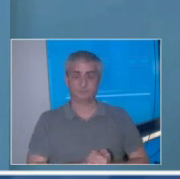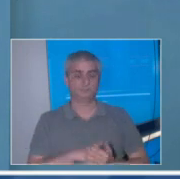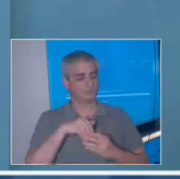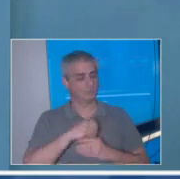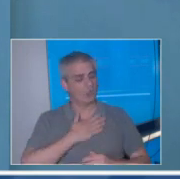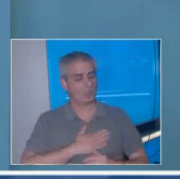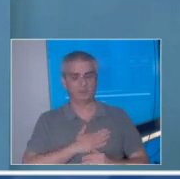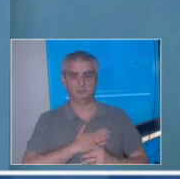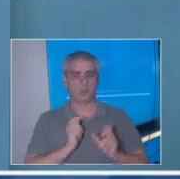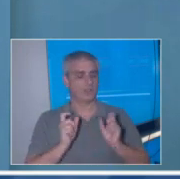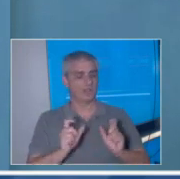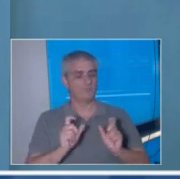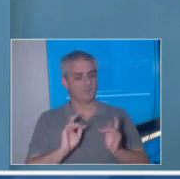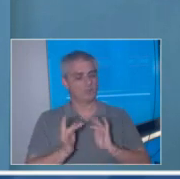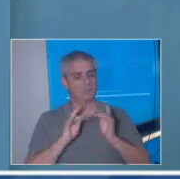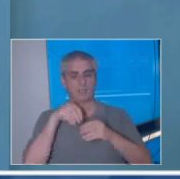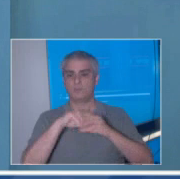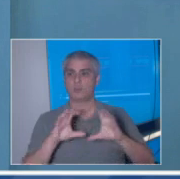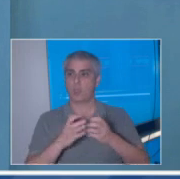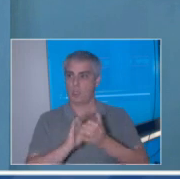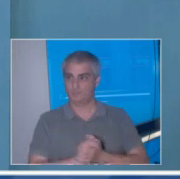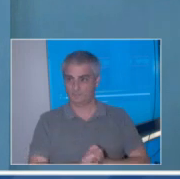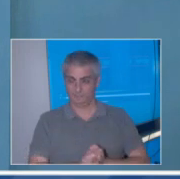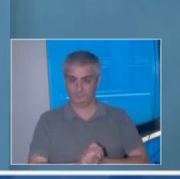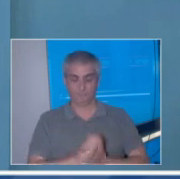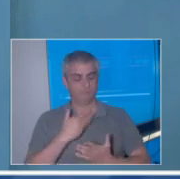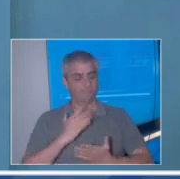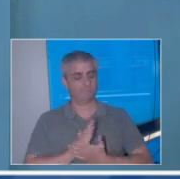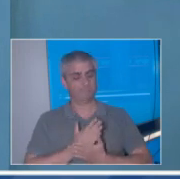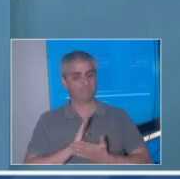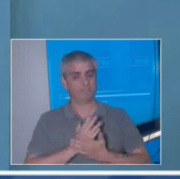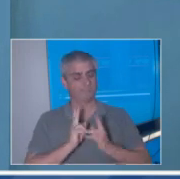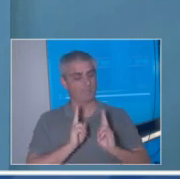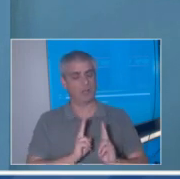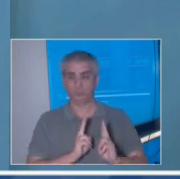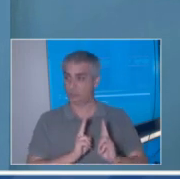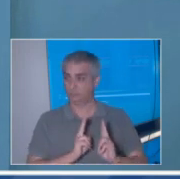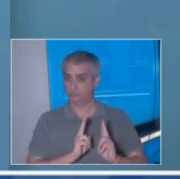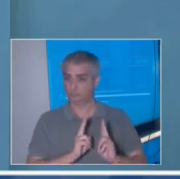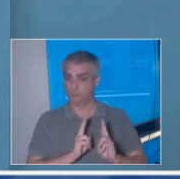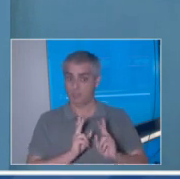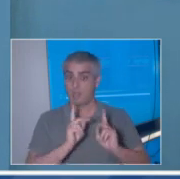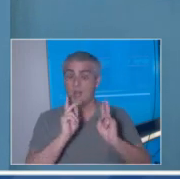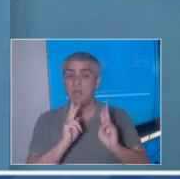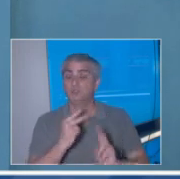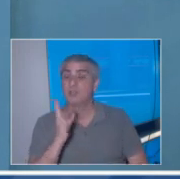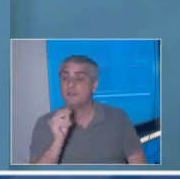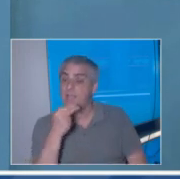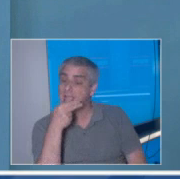מתוך הרצון למנוע את הקרע בעם, החלטתי להשהות להשהות